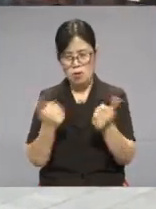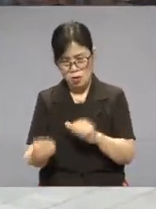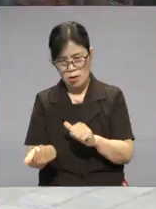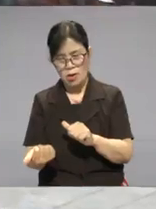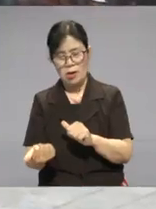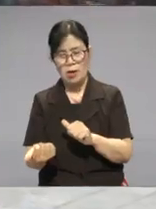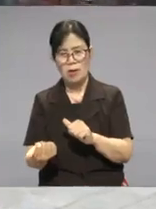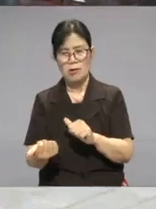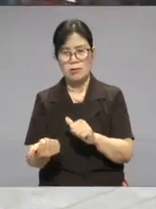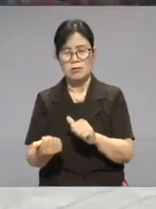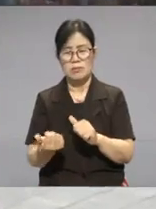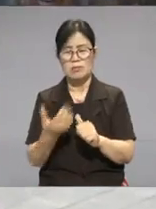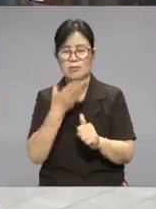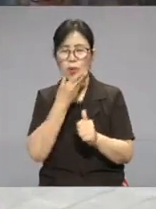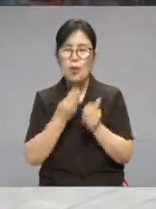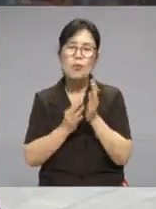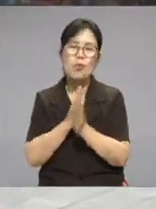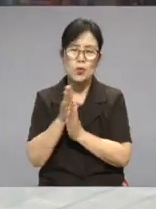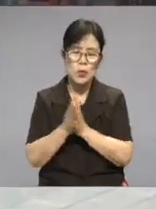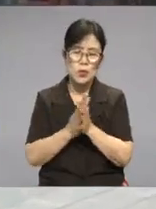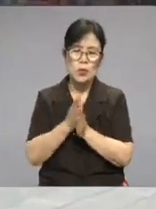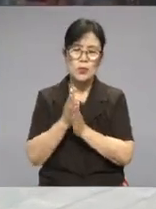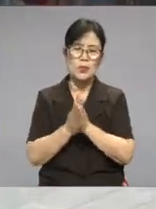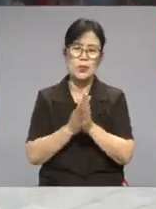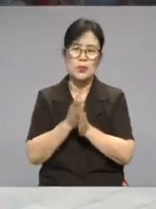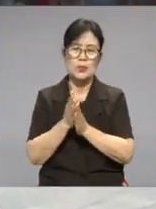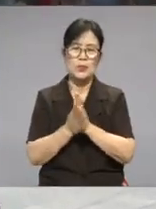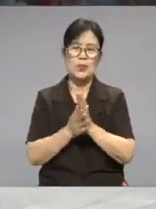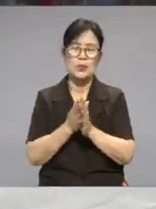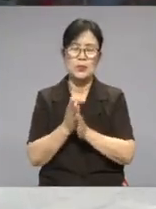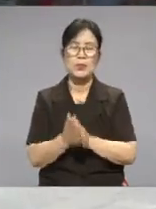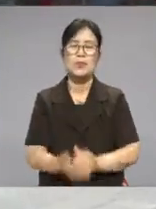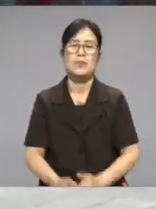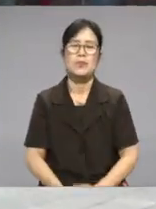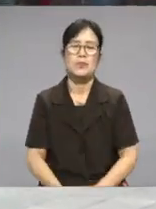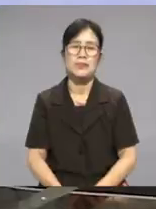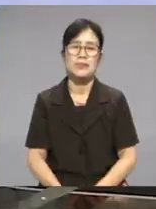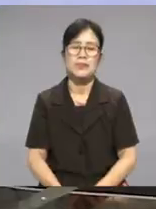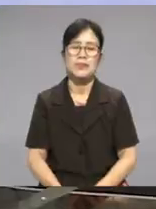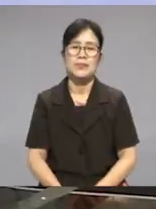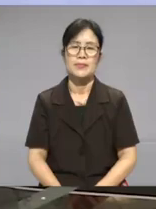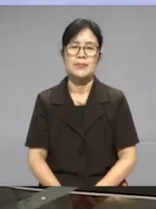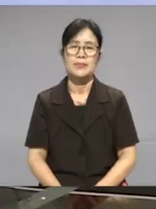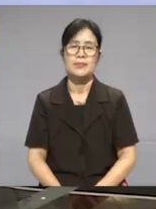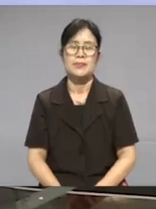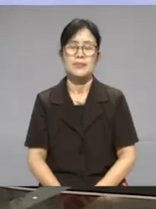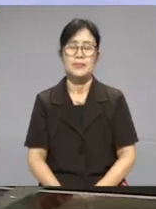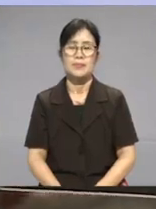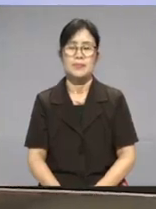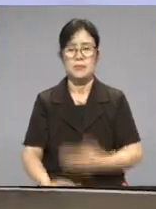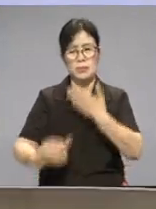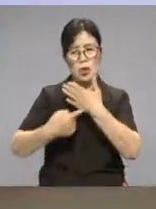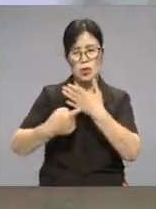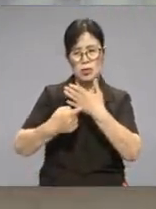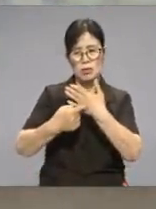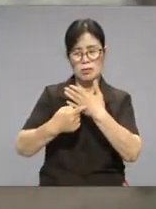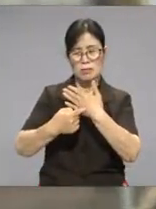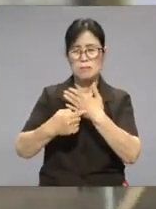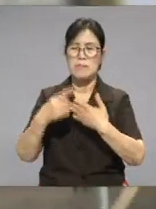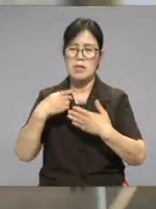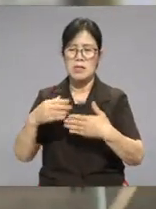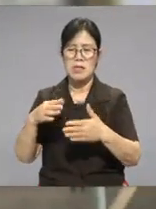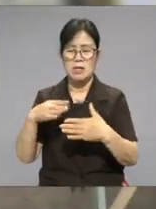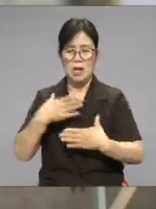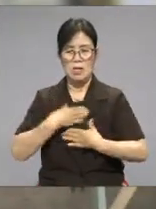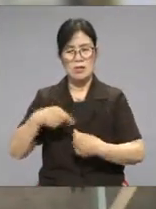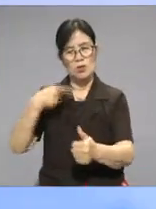돌아가셨는데 가는 길에 편히 가시고 명복을 빕니다. 형식적이던 안전교육이